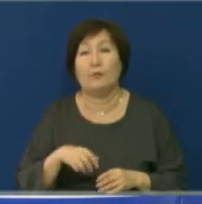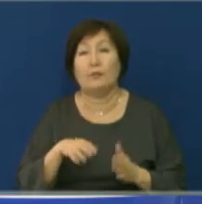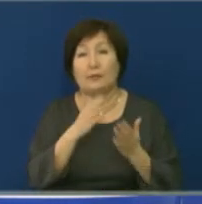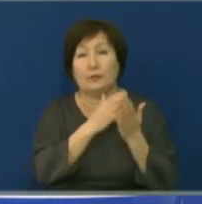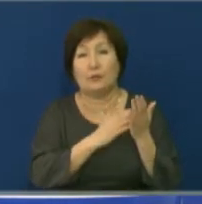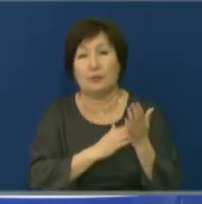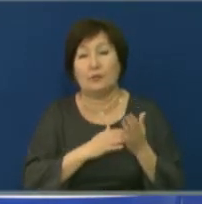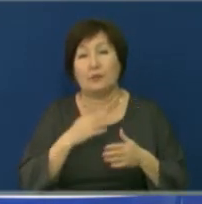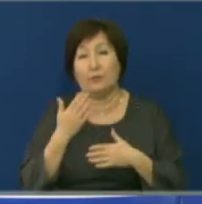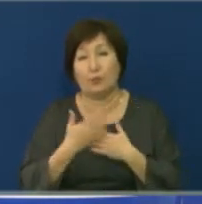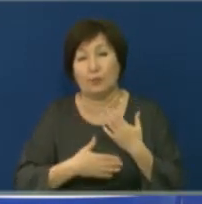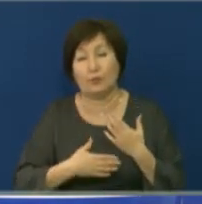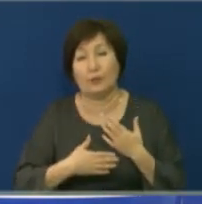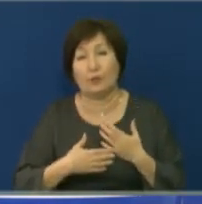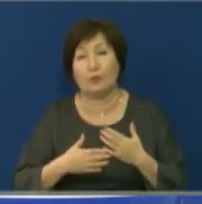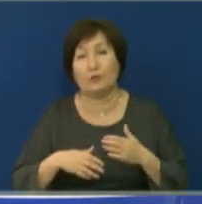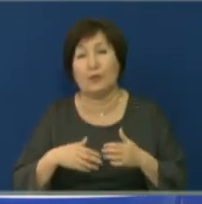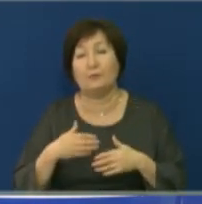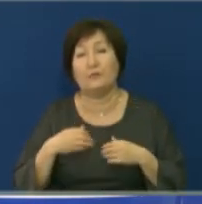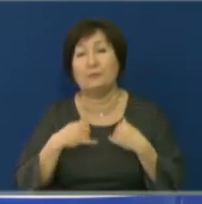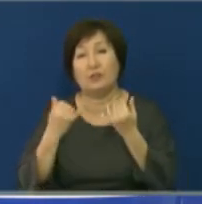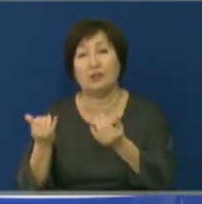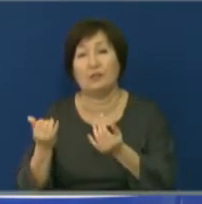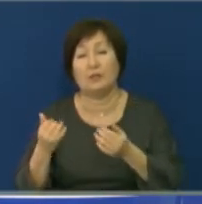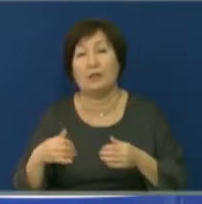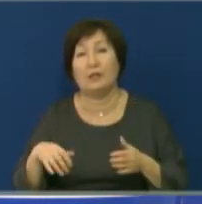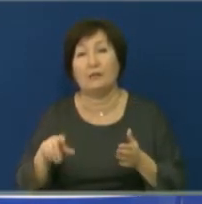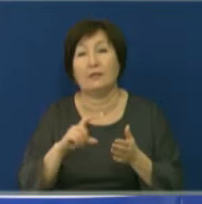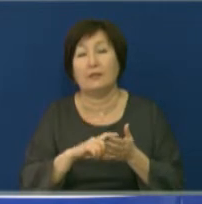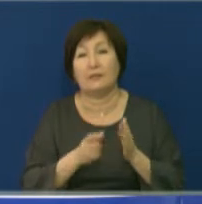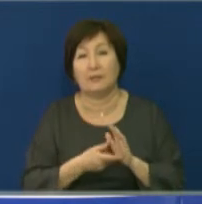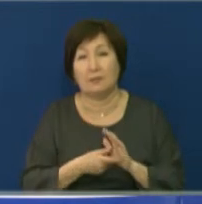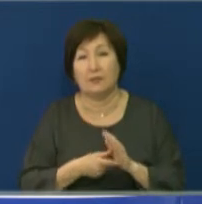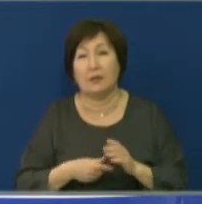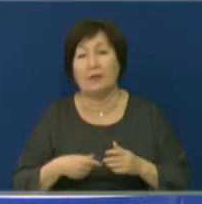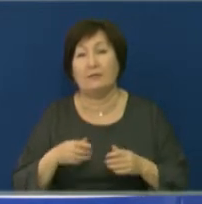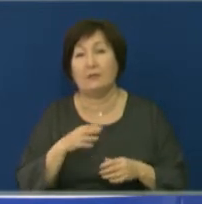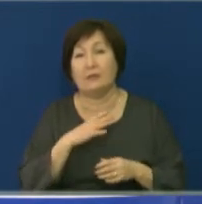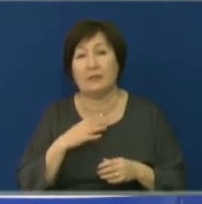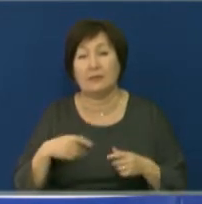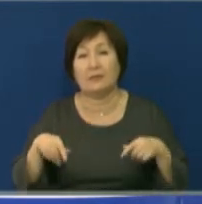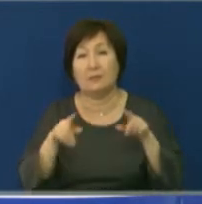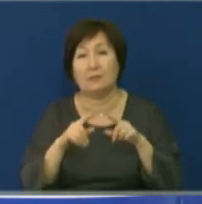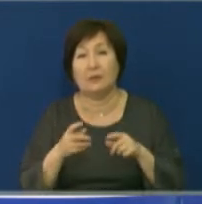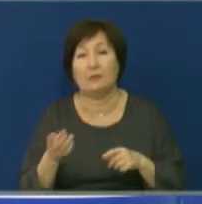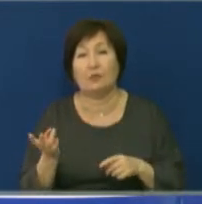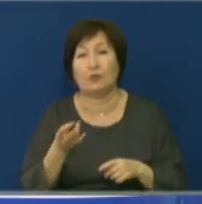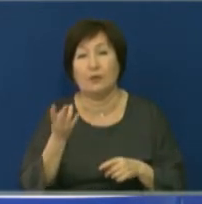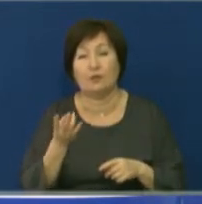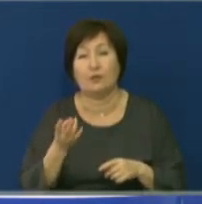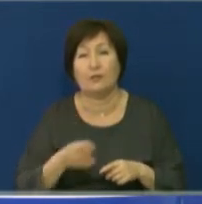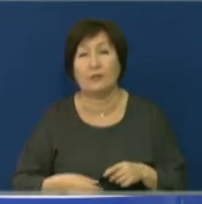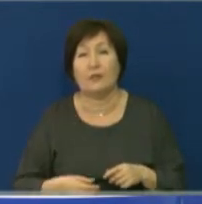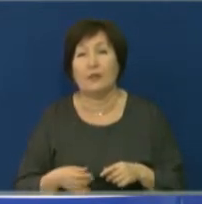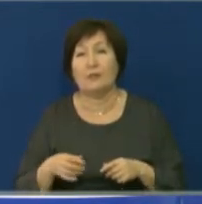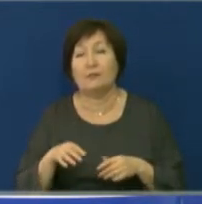этой социальной категории. Финансирование строительства жилья для многодетных идет сразу из нескольких источников. На средства